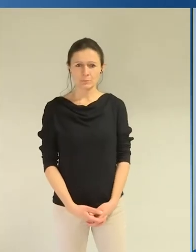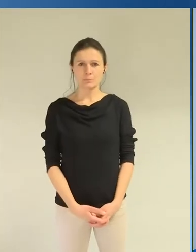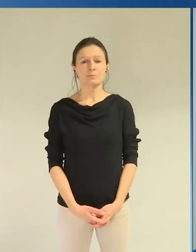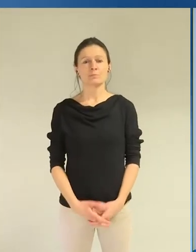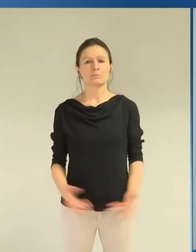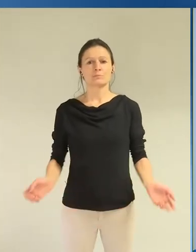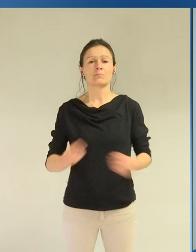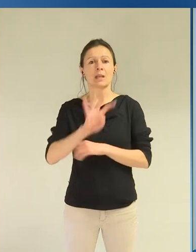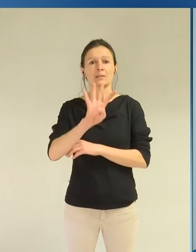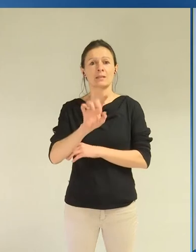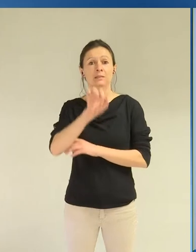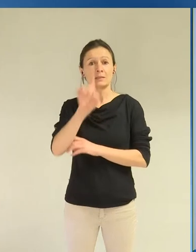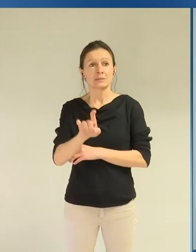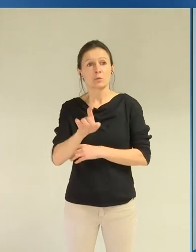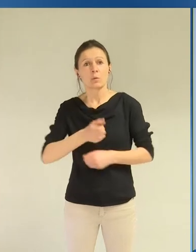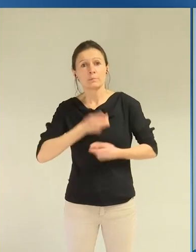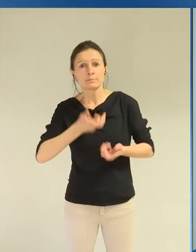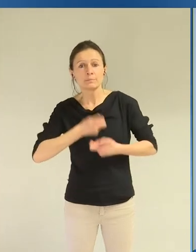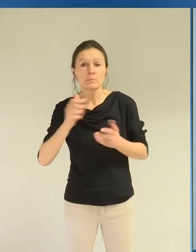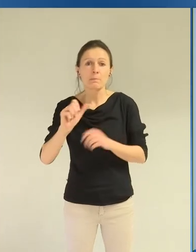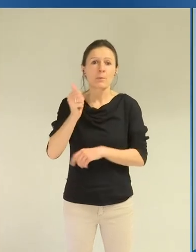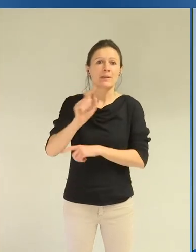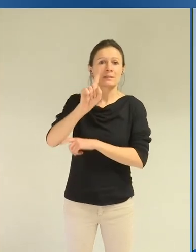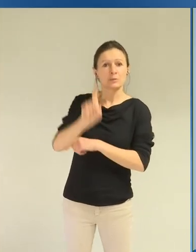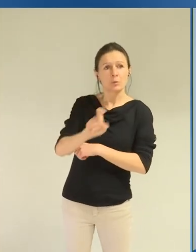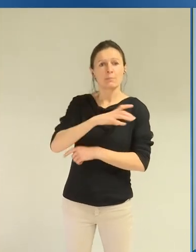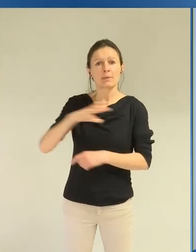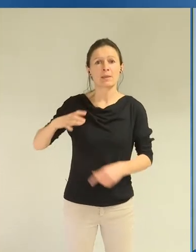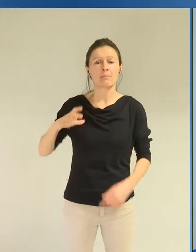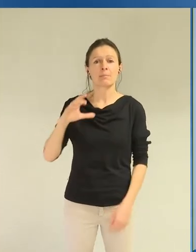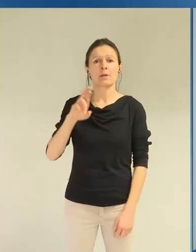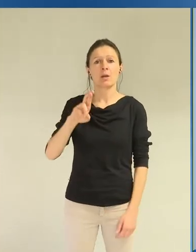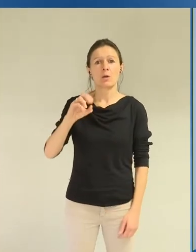la première elle est portée par and run